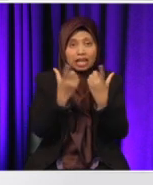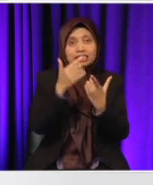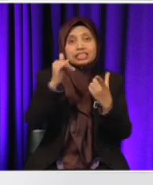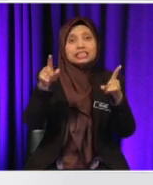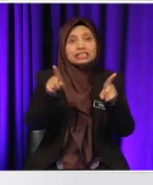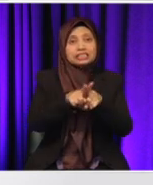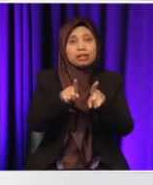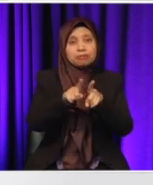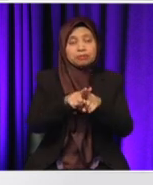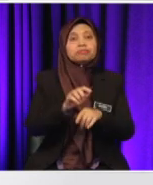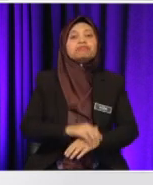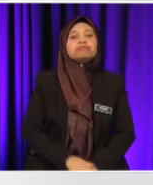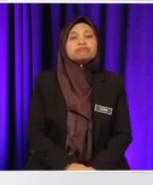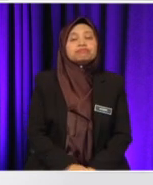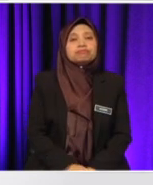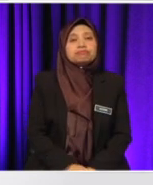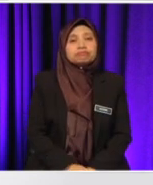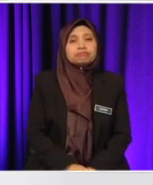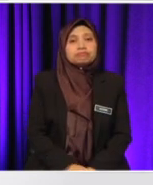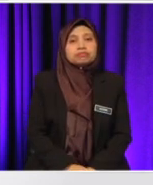untuk hari ini